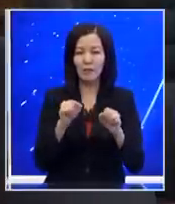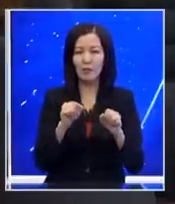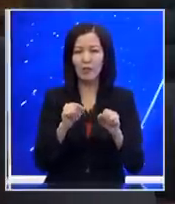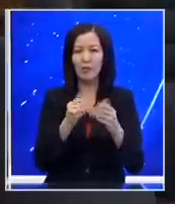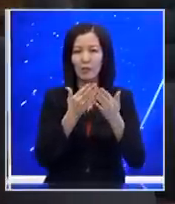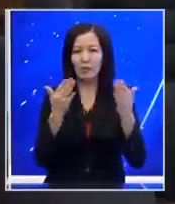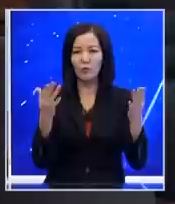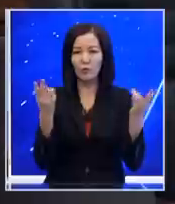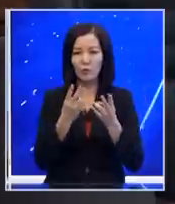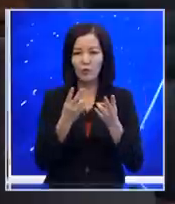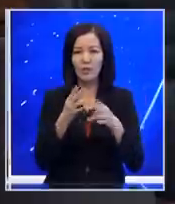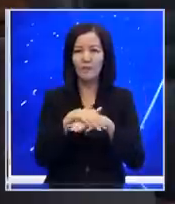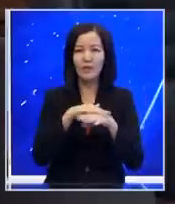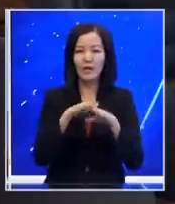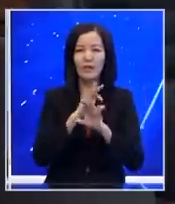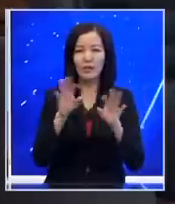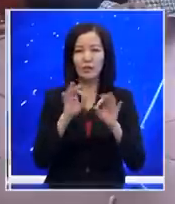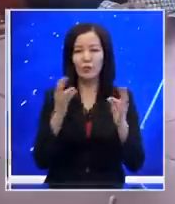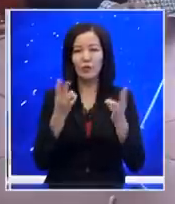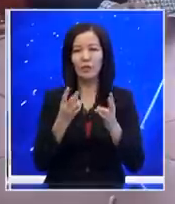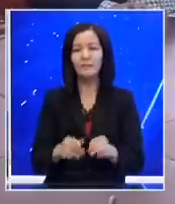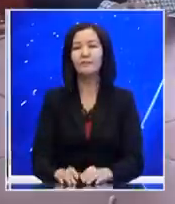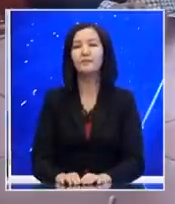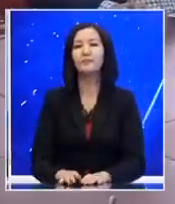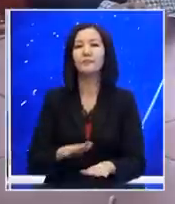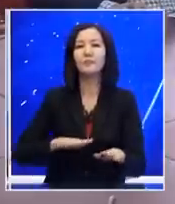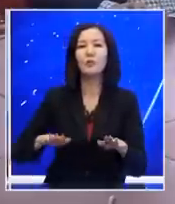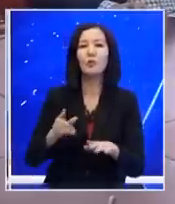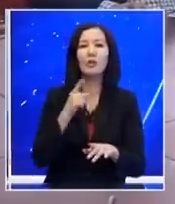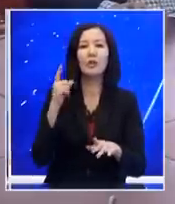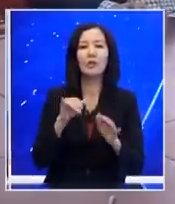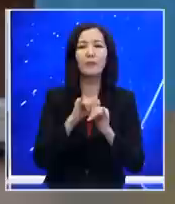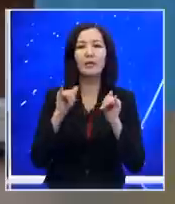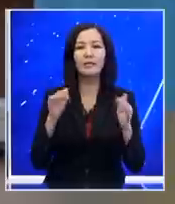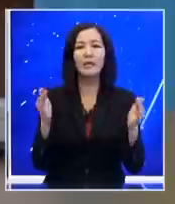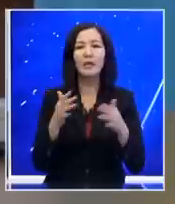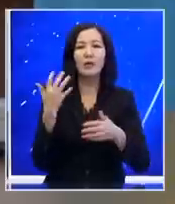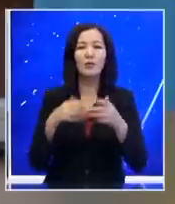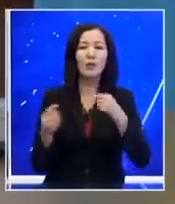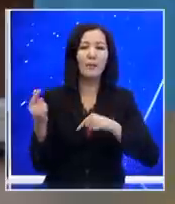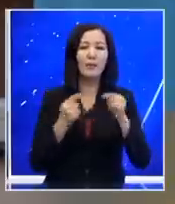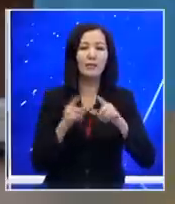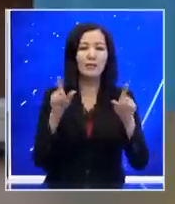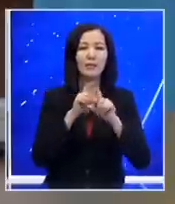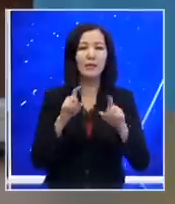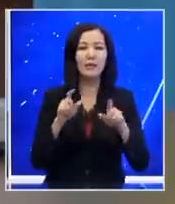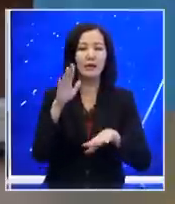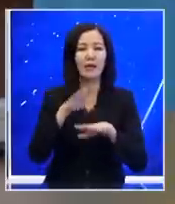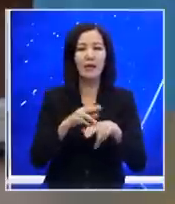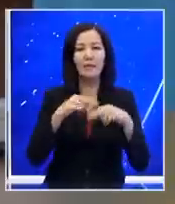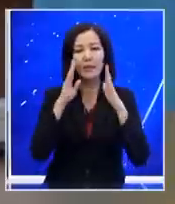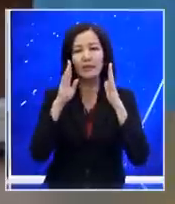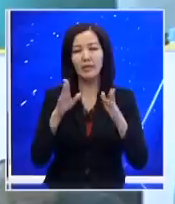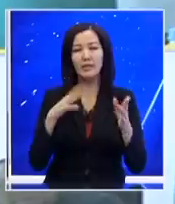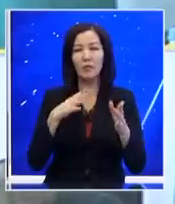тұруы тиіс. Соны халыққа жеткізіңдер. Өңір экономикасын ілгерілетуші шағын және орта кәсіпкерлік нысандары да әкім назарынан тыс